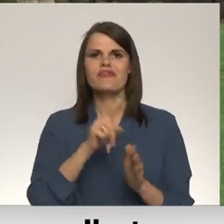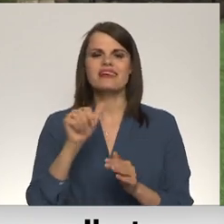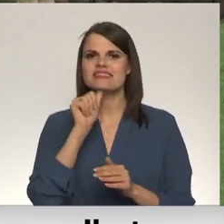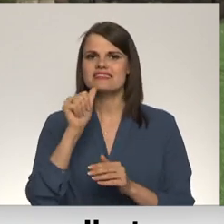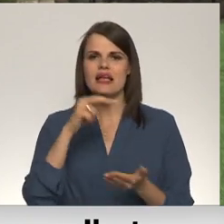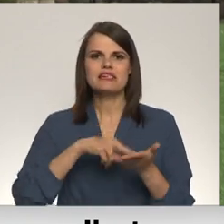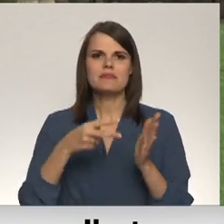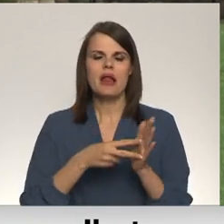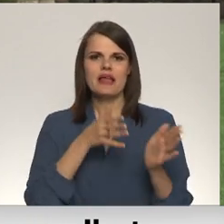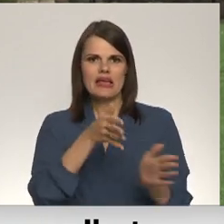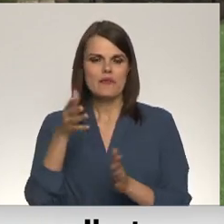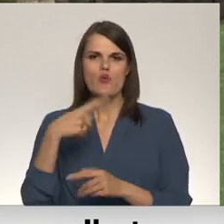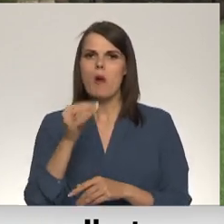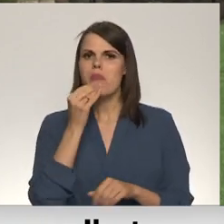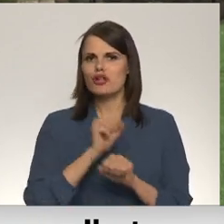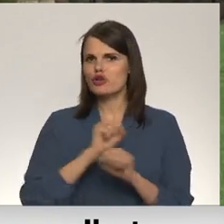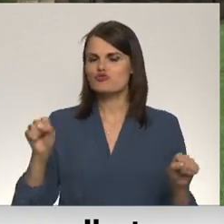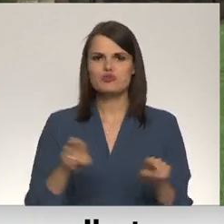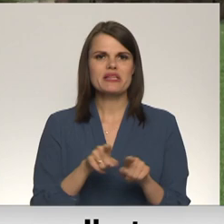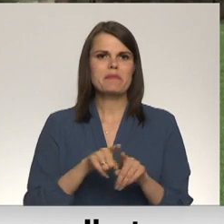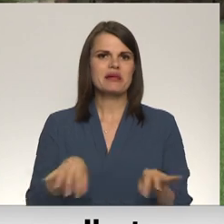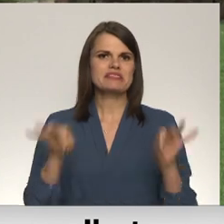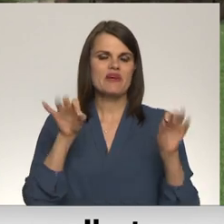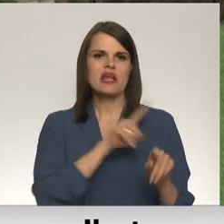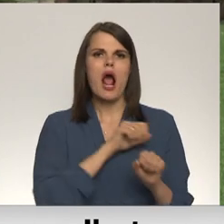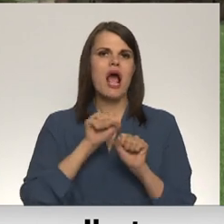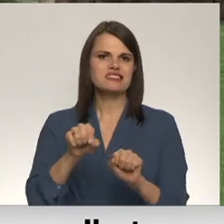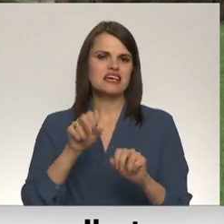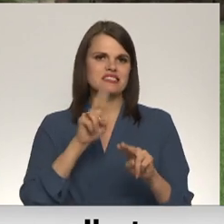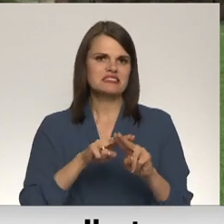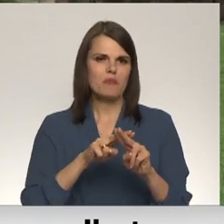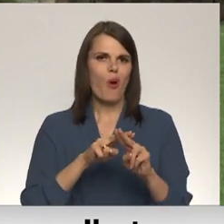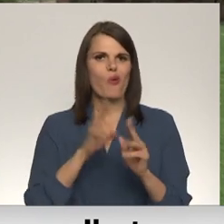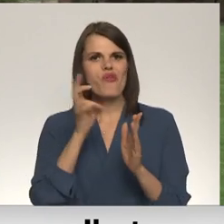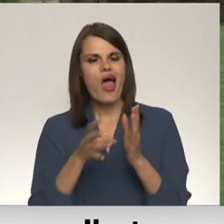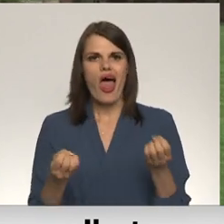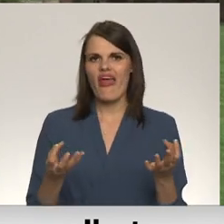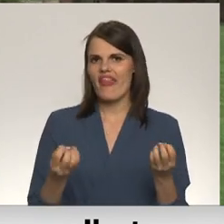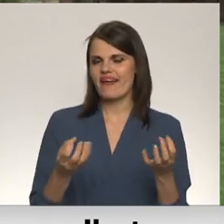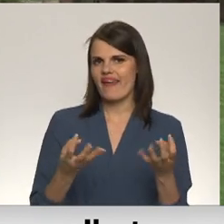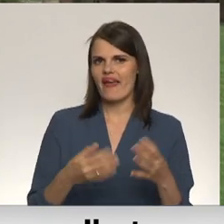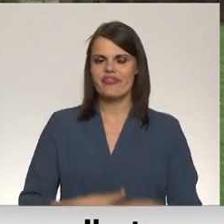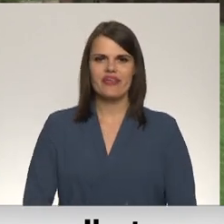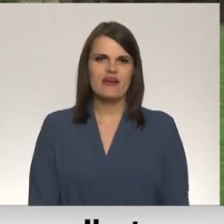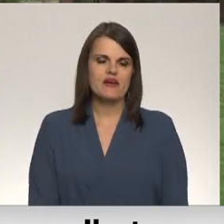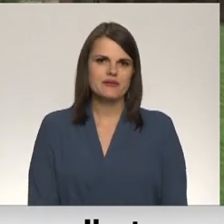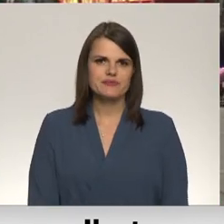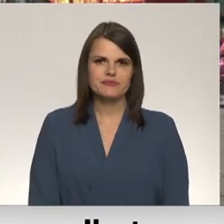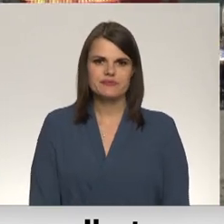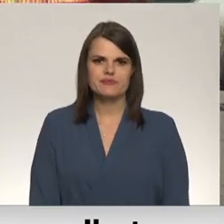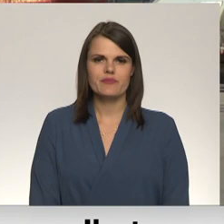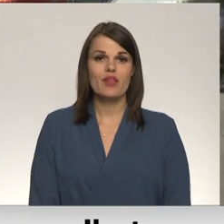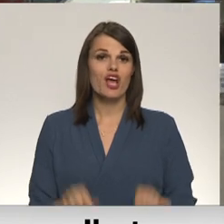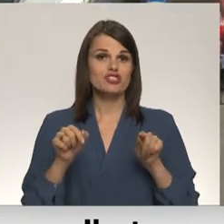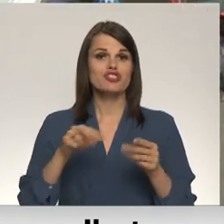pārtikas drošība ir tikpat svarīga kā aizsardzība un enerģētika. Like defense security, like energy security.